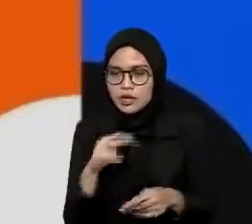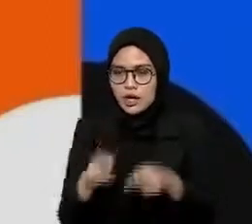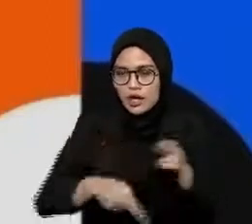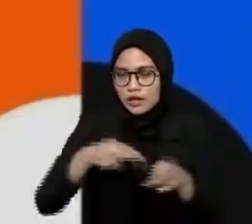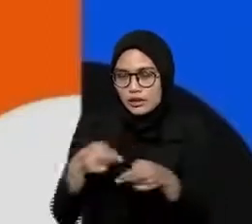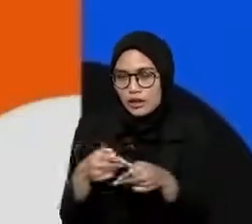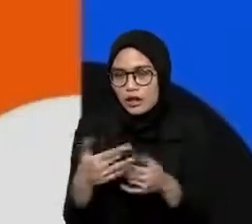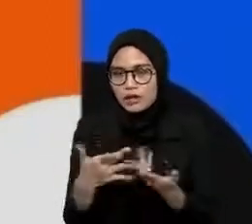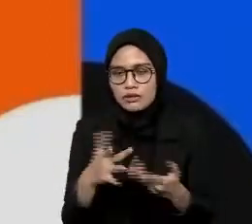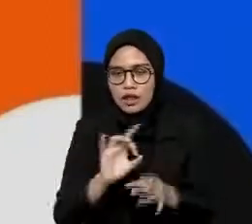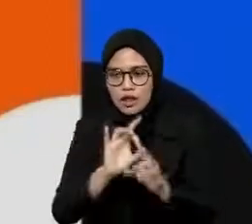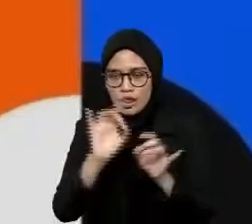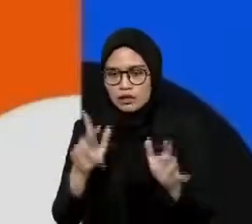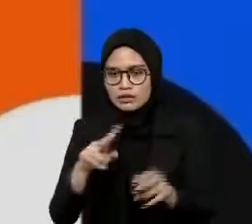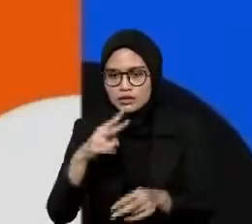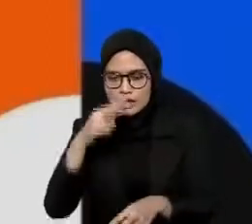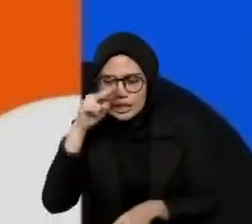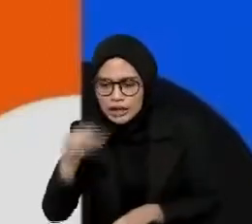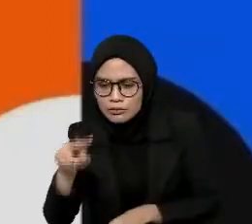dari masing-masing moda.